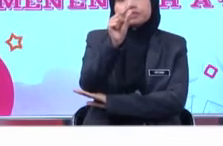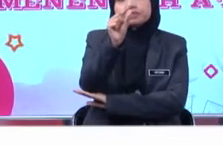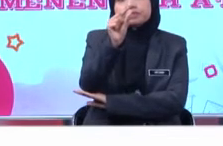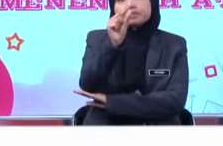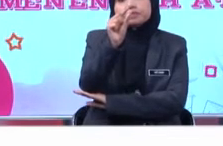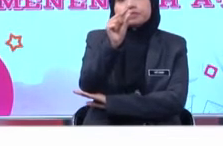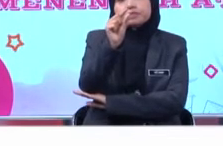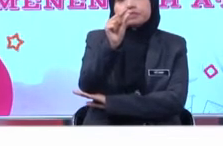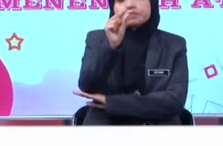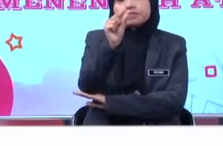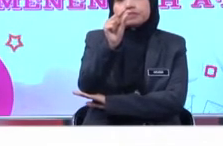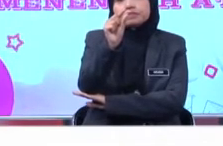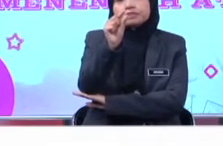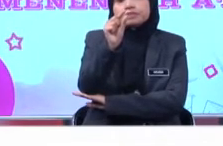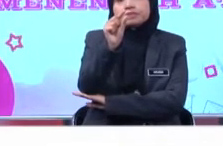bismillahirohmanirohim